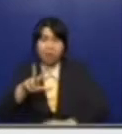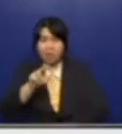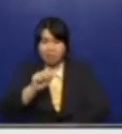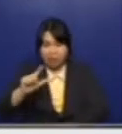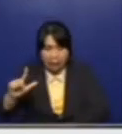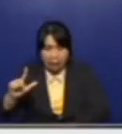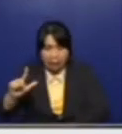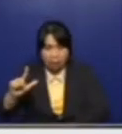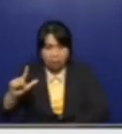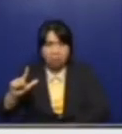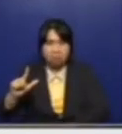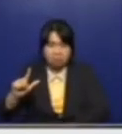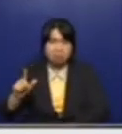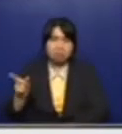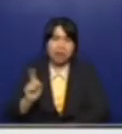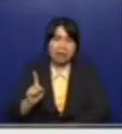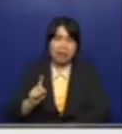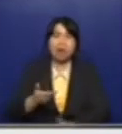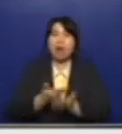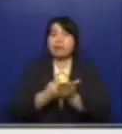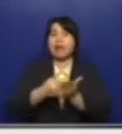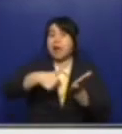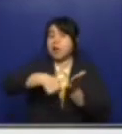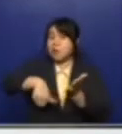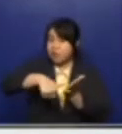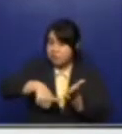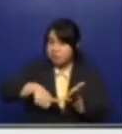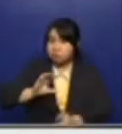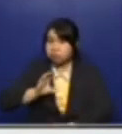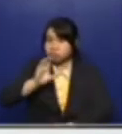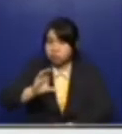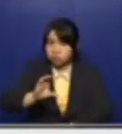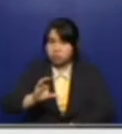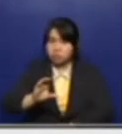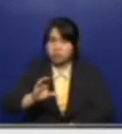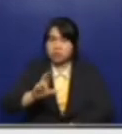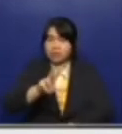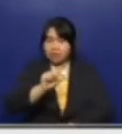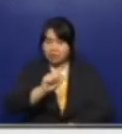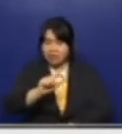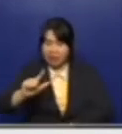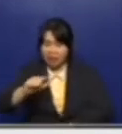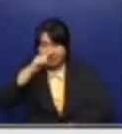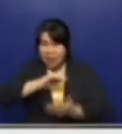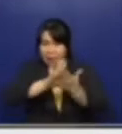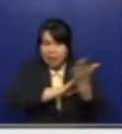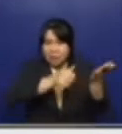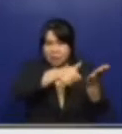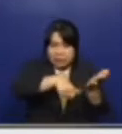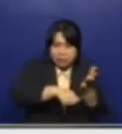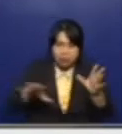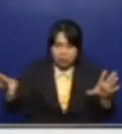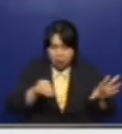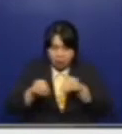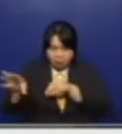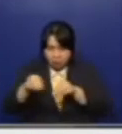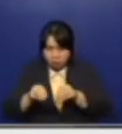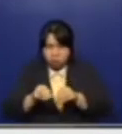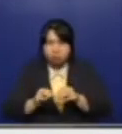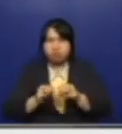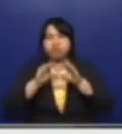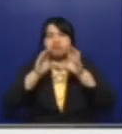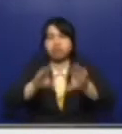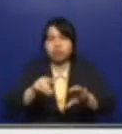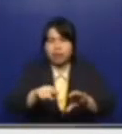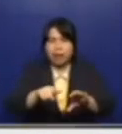การสืบทอดอำนาจโดยการจัดเงินภาษีอากรของพี่น้องประชาชนทั่วประเทศเข้าไปอุ้มการเมือง